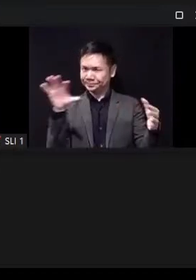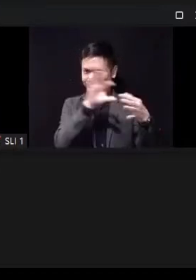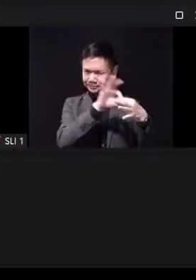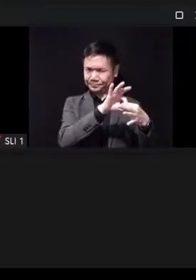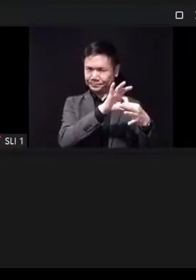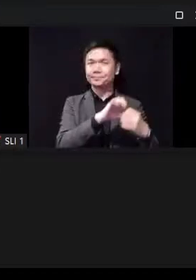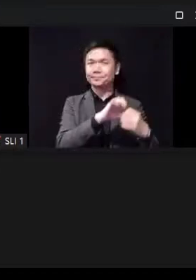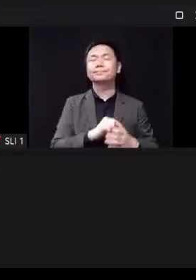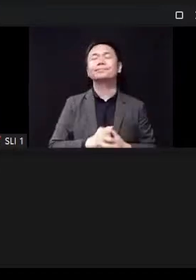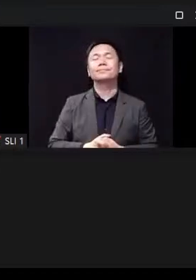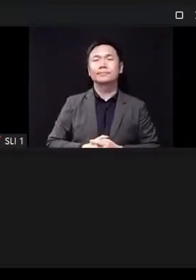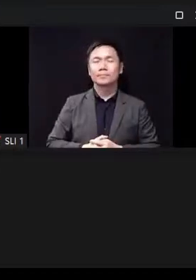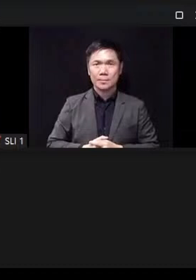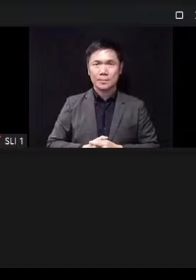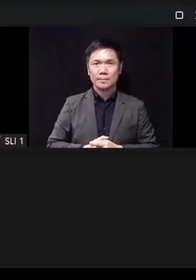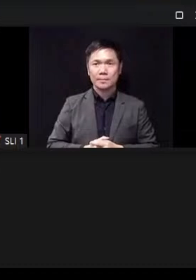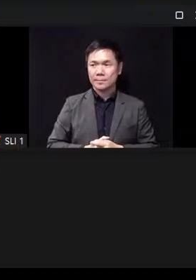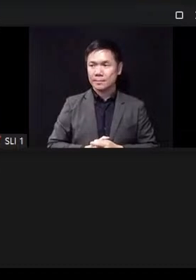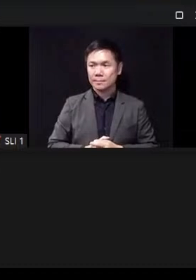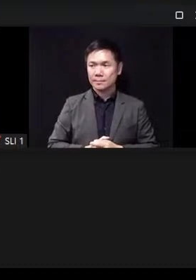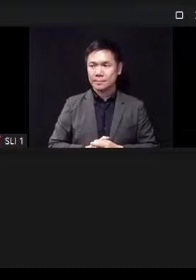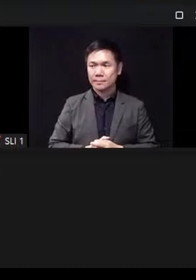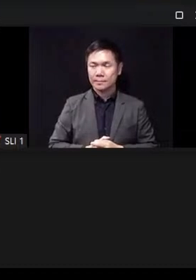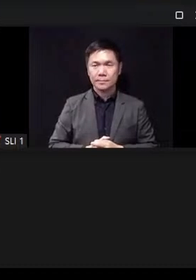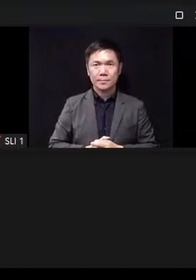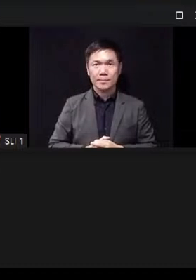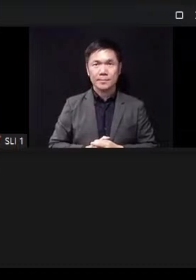Я бы хотел предложить